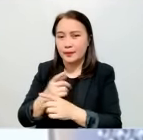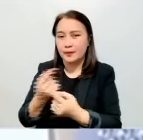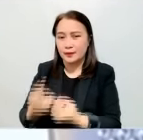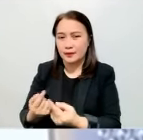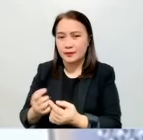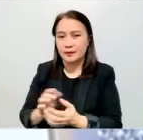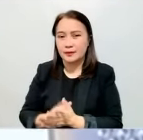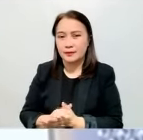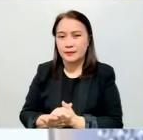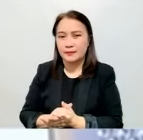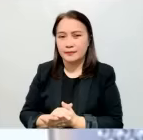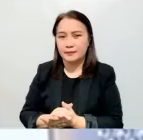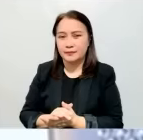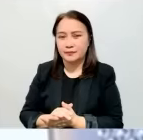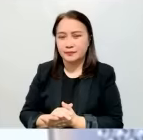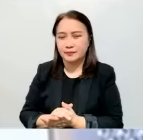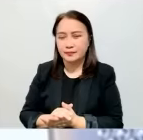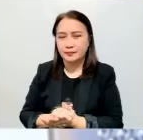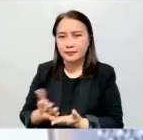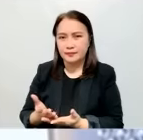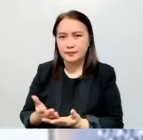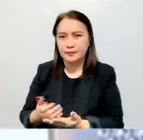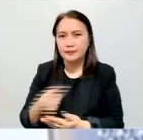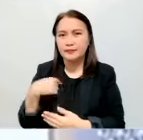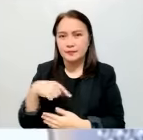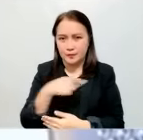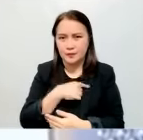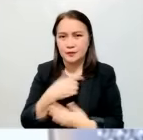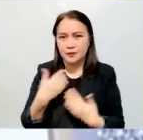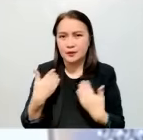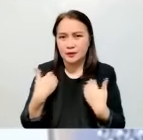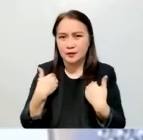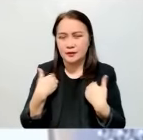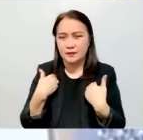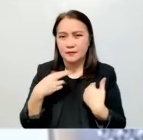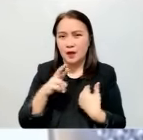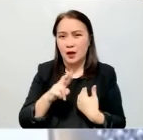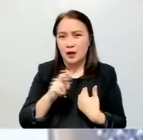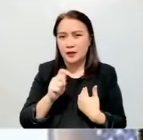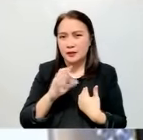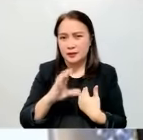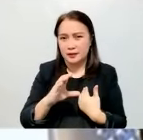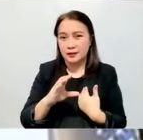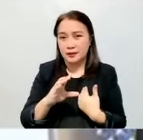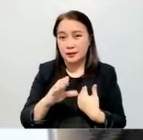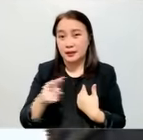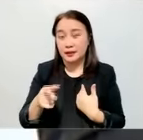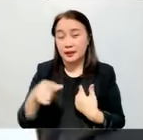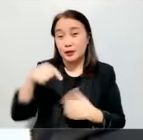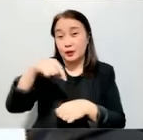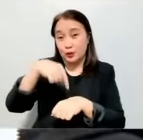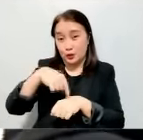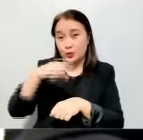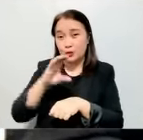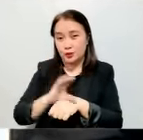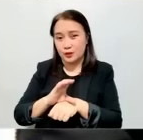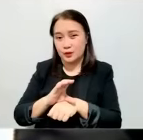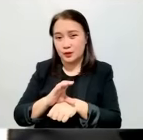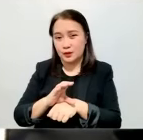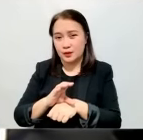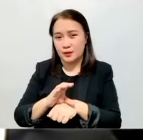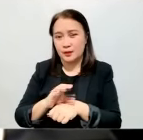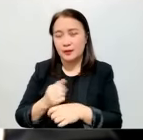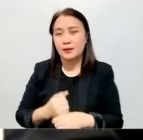protocols. And we do have the RTC courts in Manila, in Quezon City, ATA court in Quezon City,